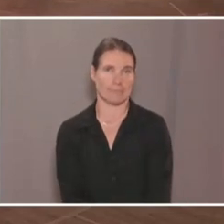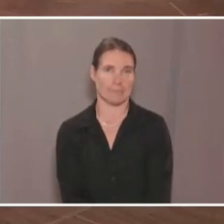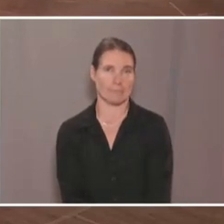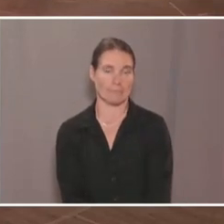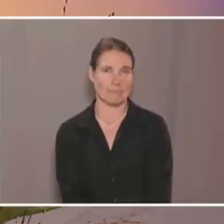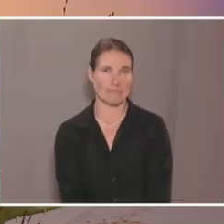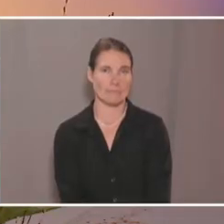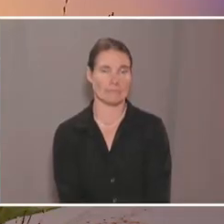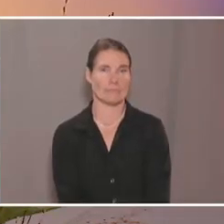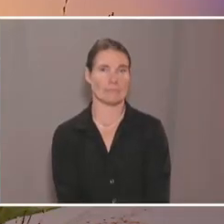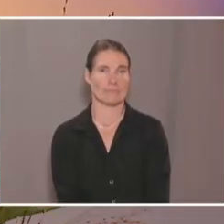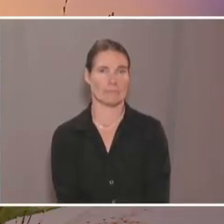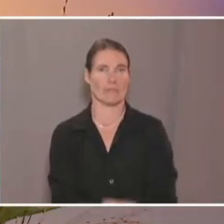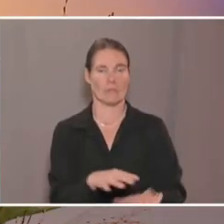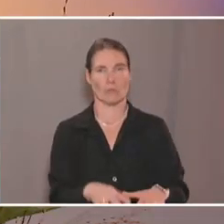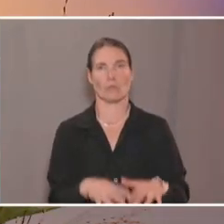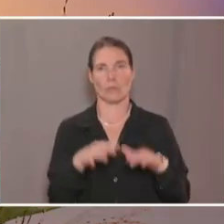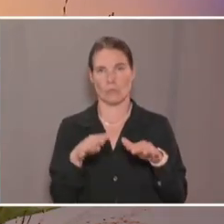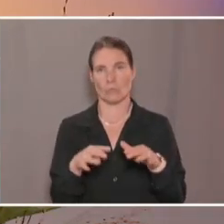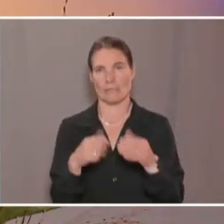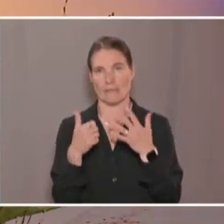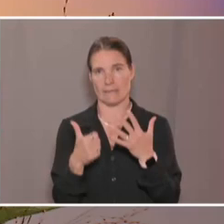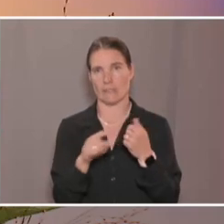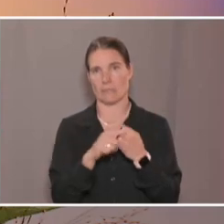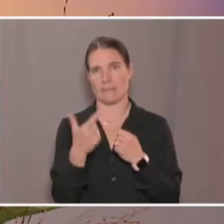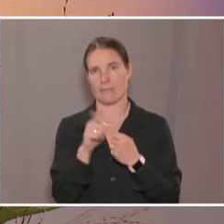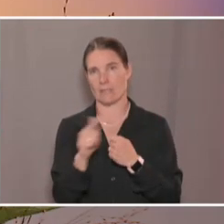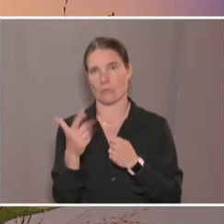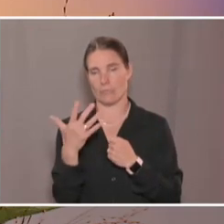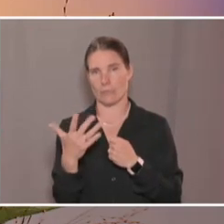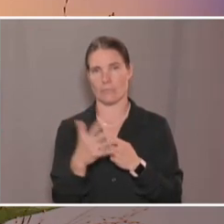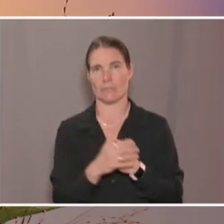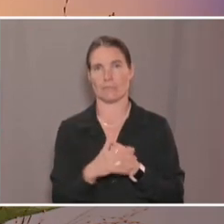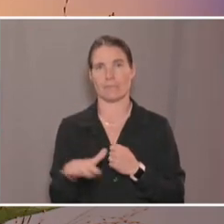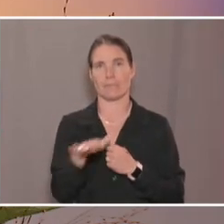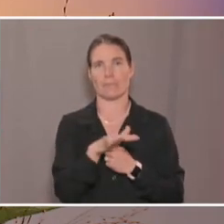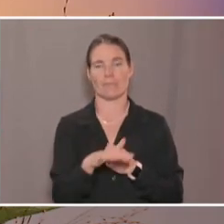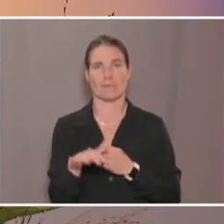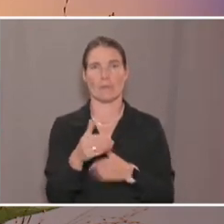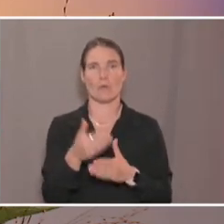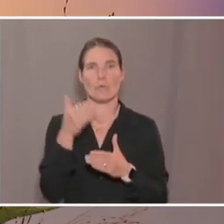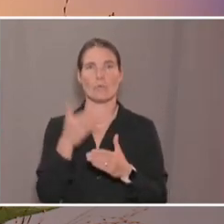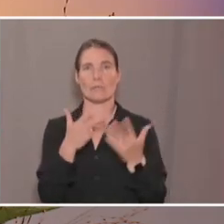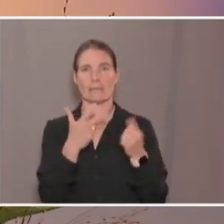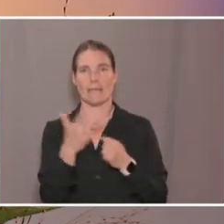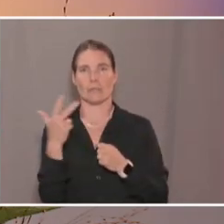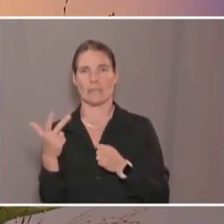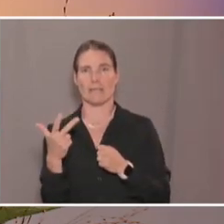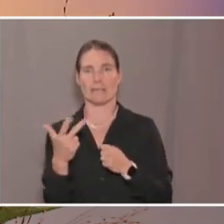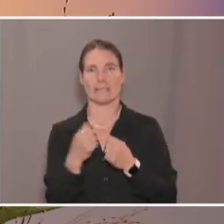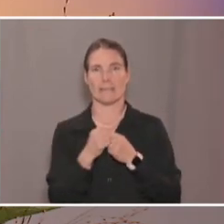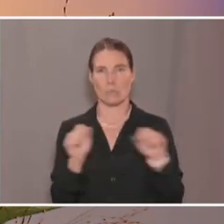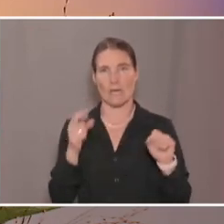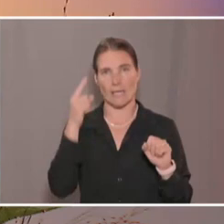Theodor Wilhelm, 1906 bis 2005. Der bereits vor 1933 antidemokratisch